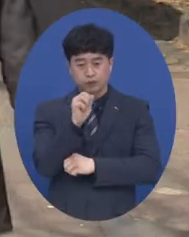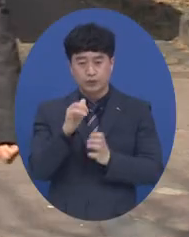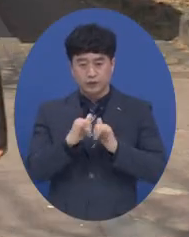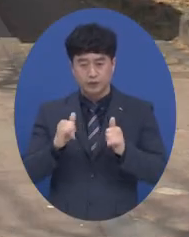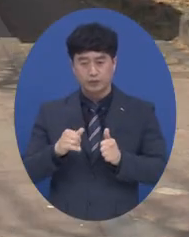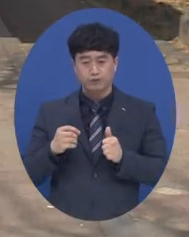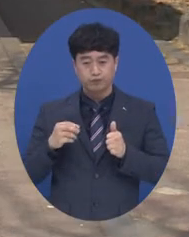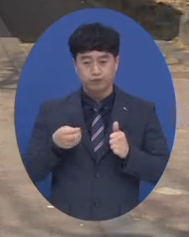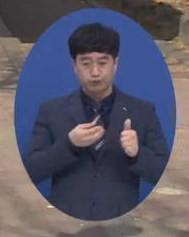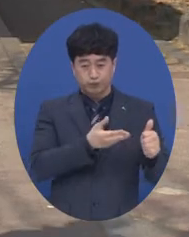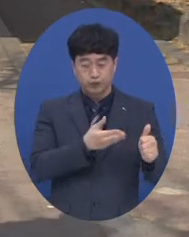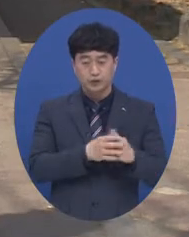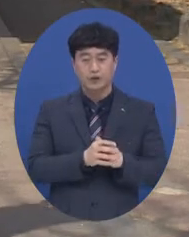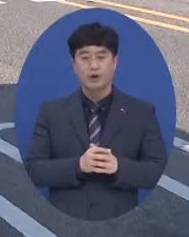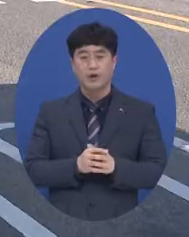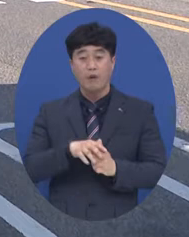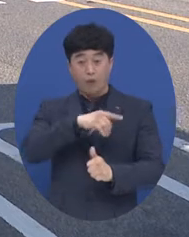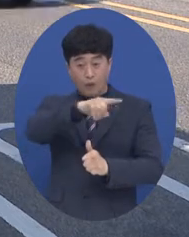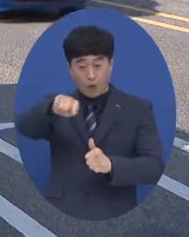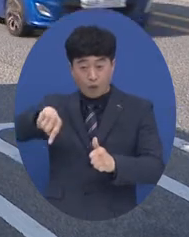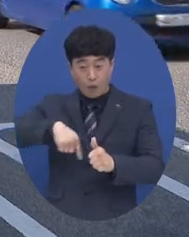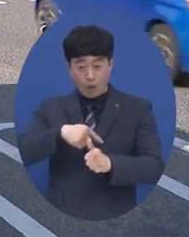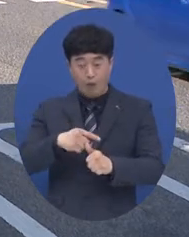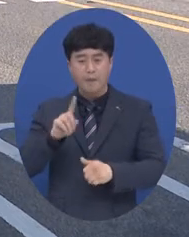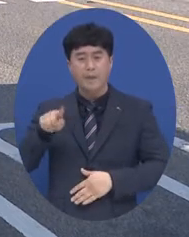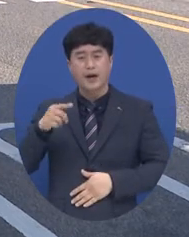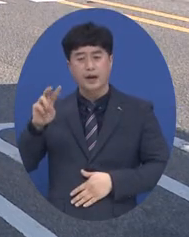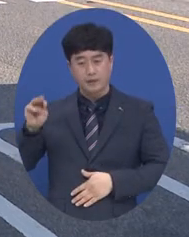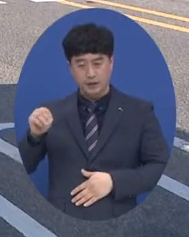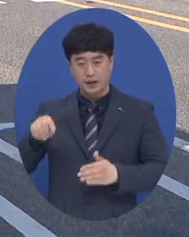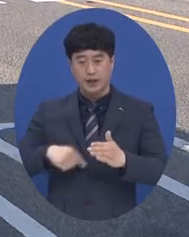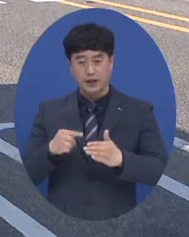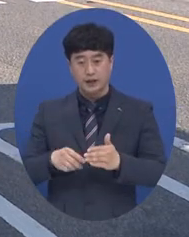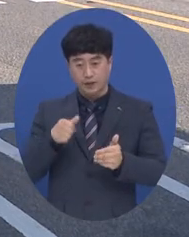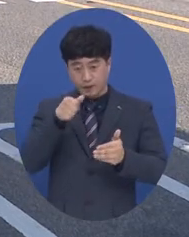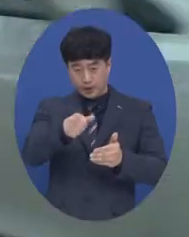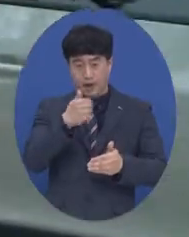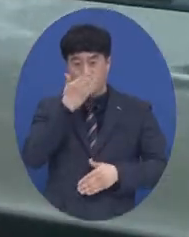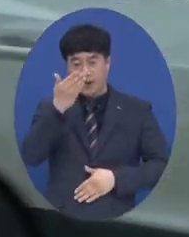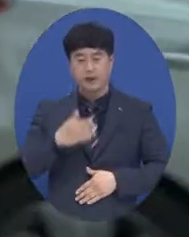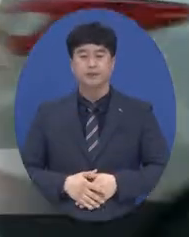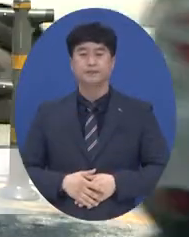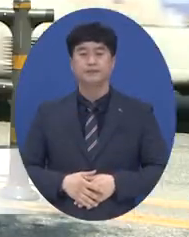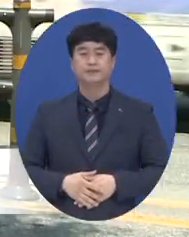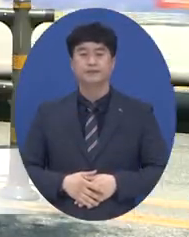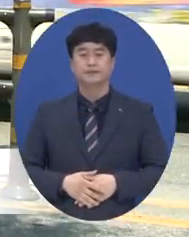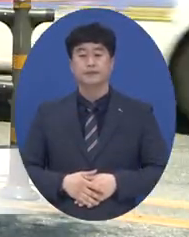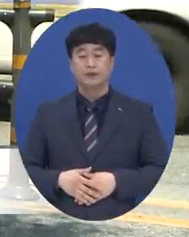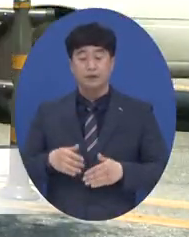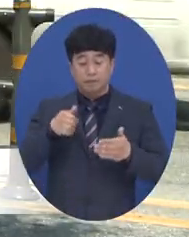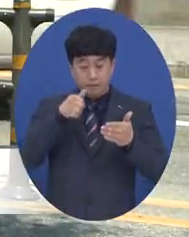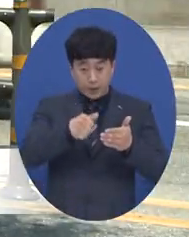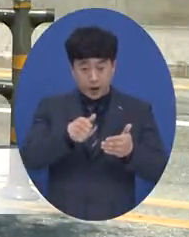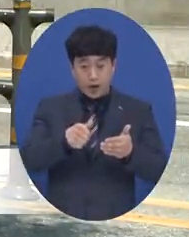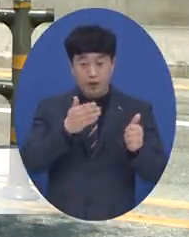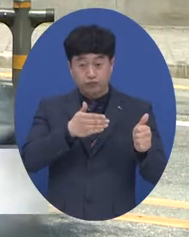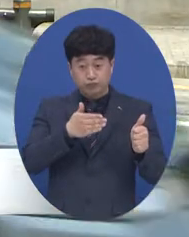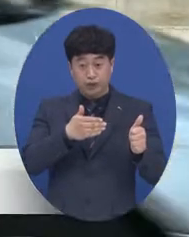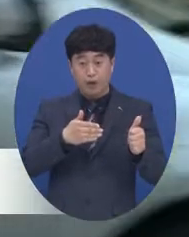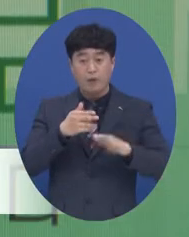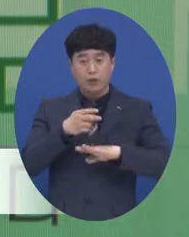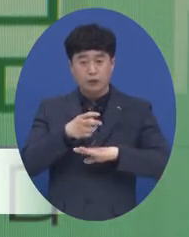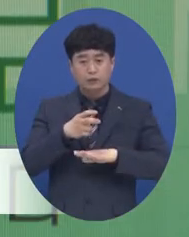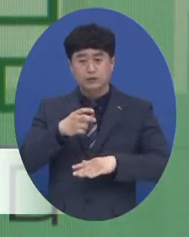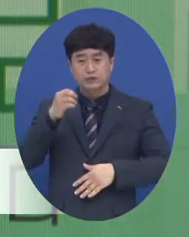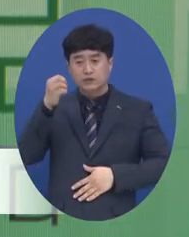정 의 조의 반경 100m 이내에서 만 승차 벨을 누를 수 있습니다 승 차별을 요청한 버 스 가 무정차 할 경우